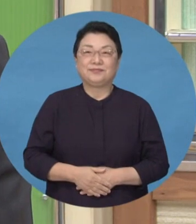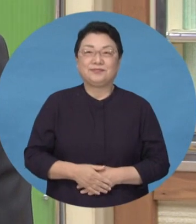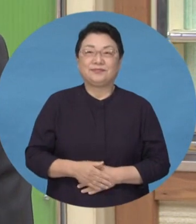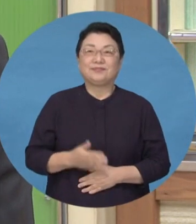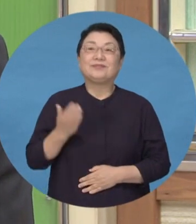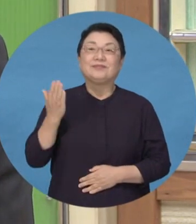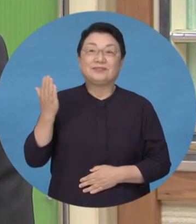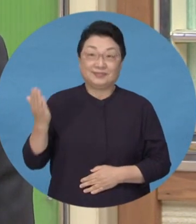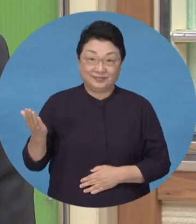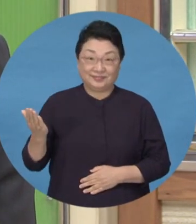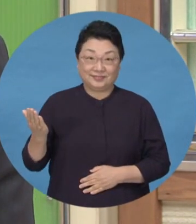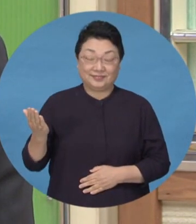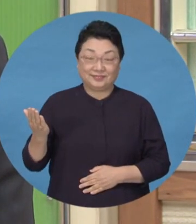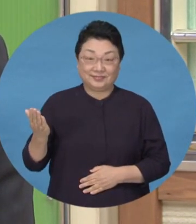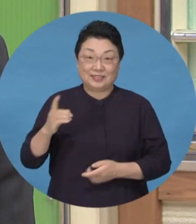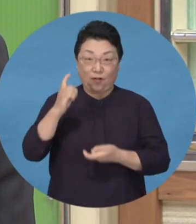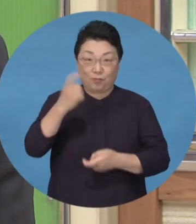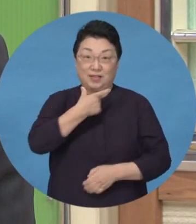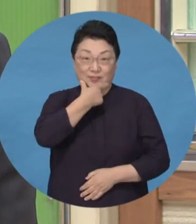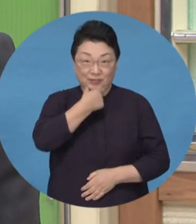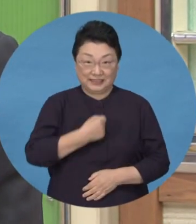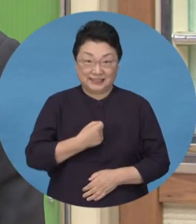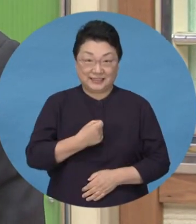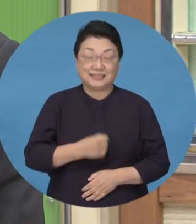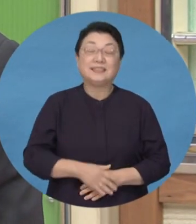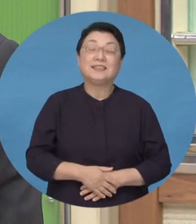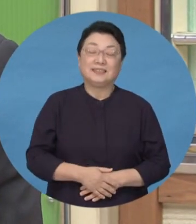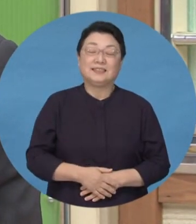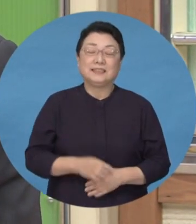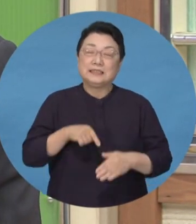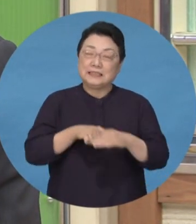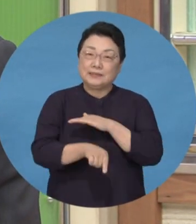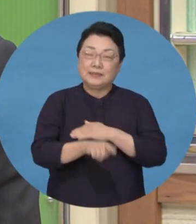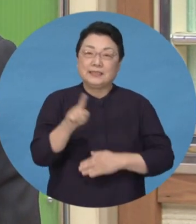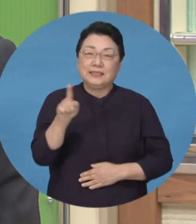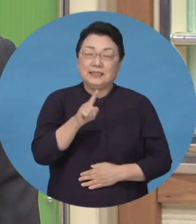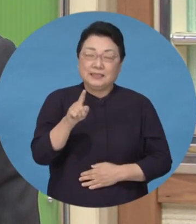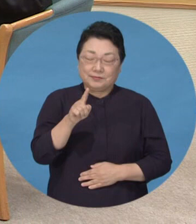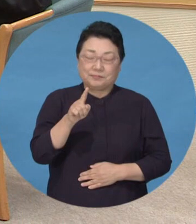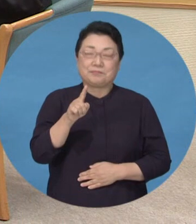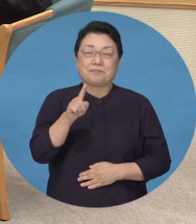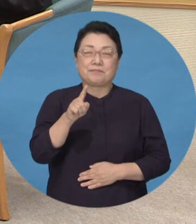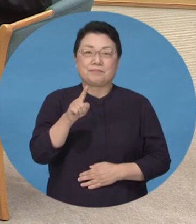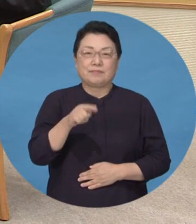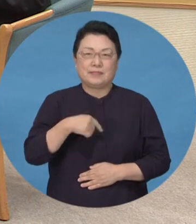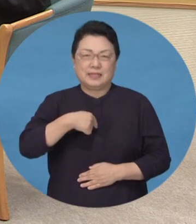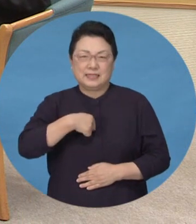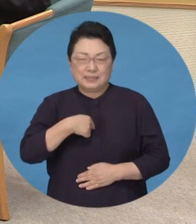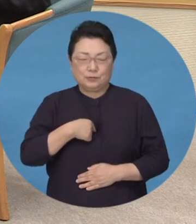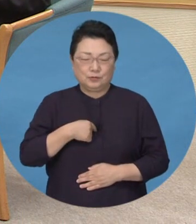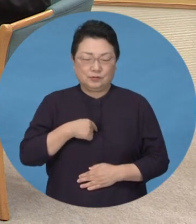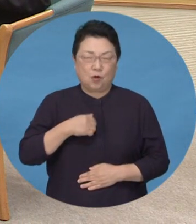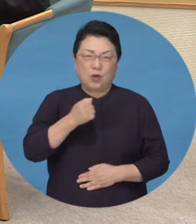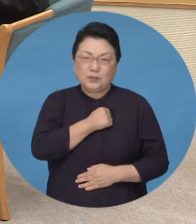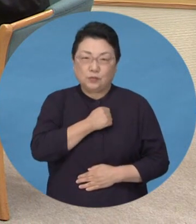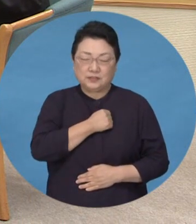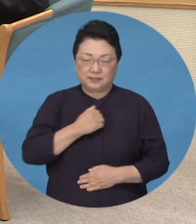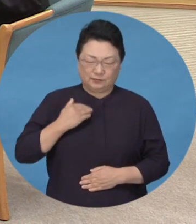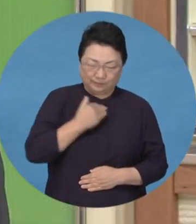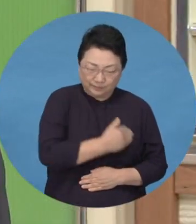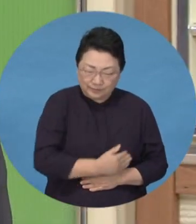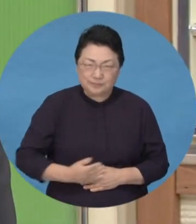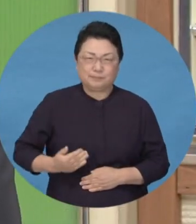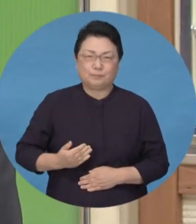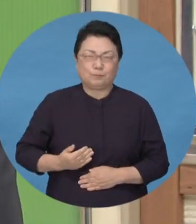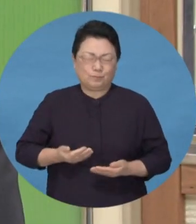これはあの不惜身命と言いまして自分の3レスとか命を惜しまない